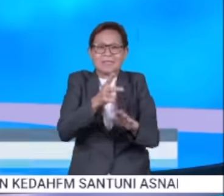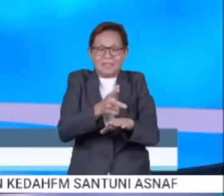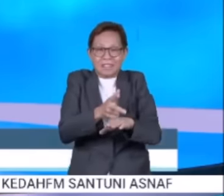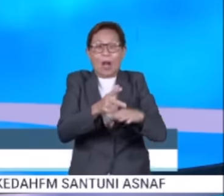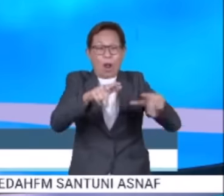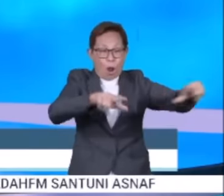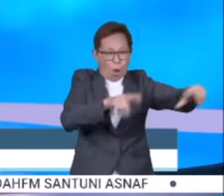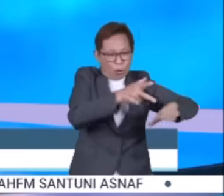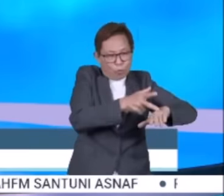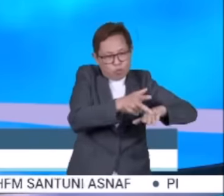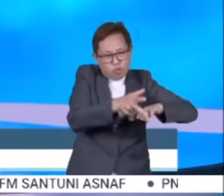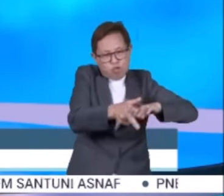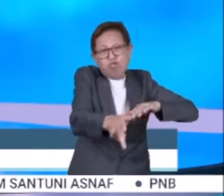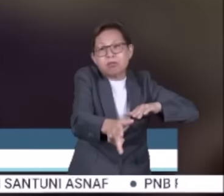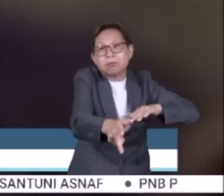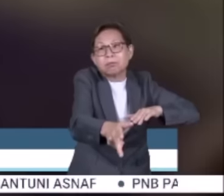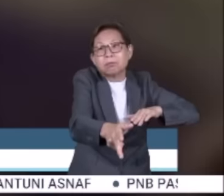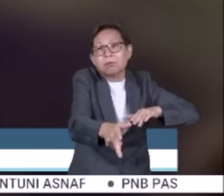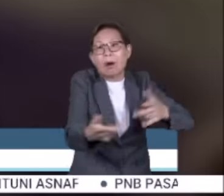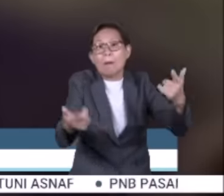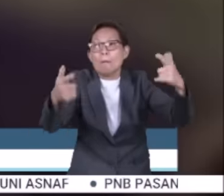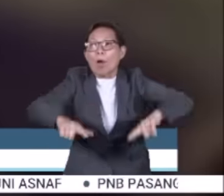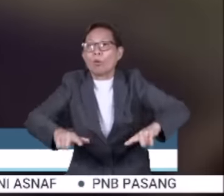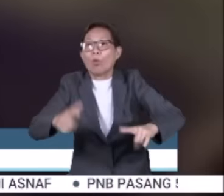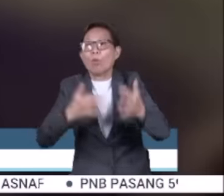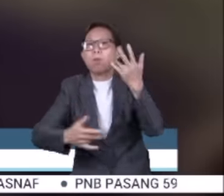daripada lori pengangkut.